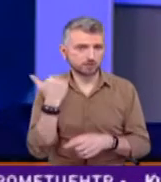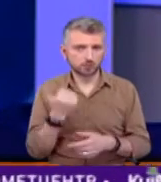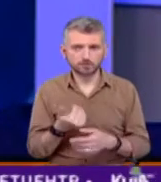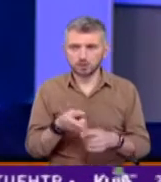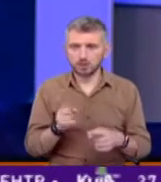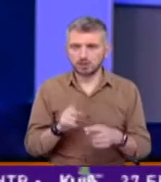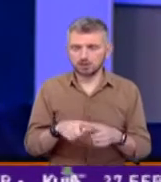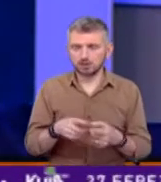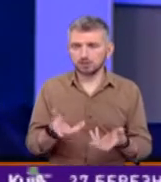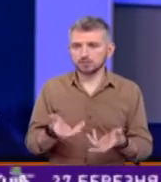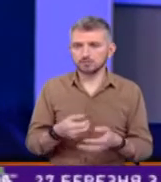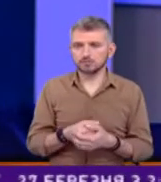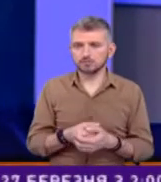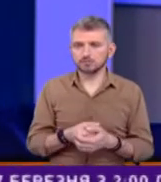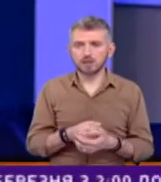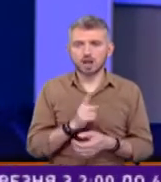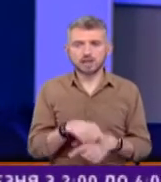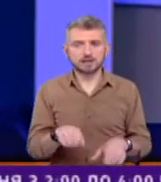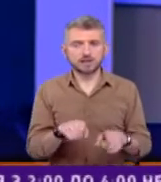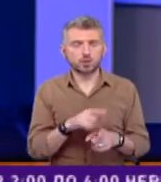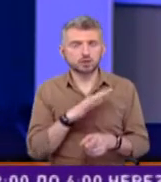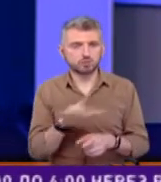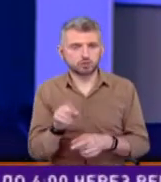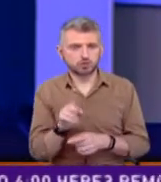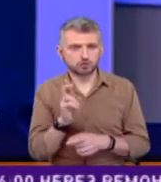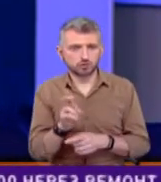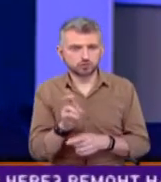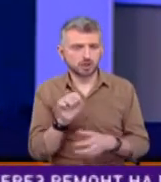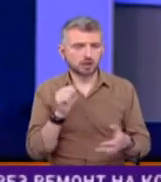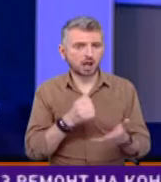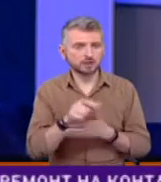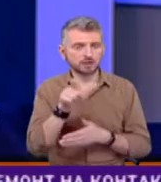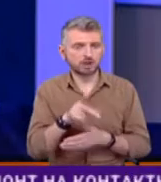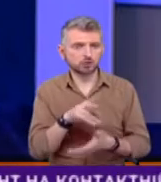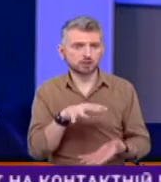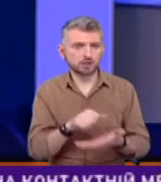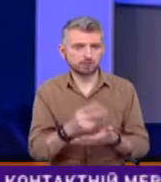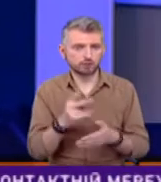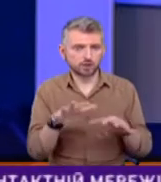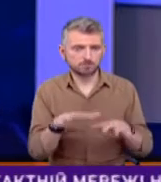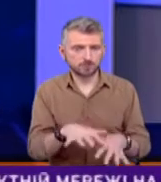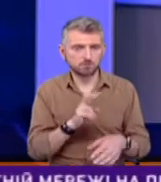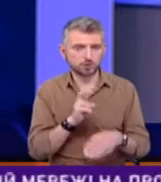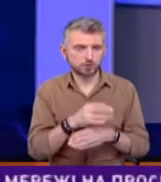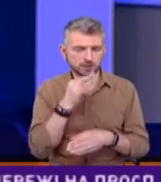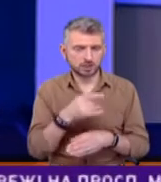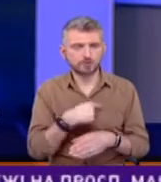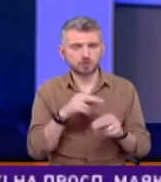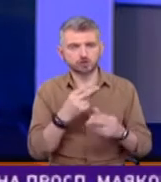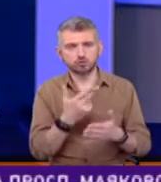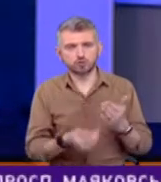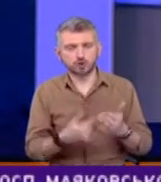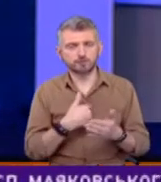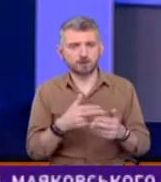Це просто шокований був. Ось, але такого не було, щоб кандидат, який зайняв там друге місце, прийшов і сказав, от я чесно програв,